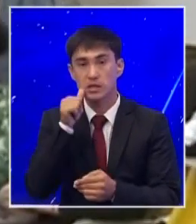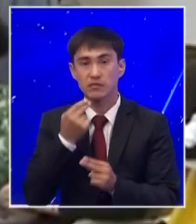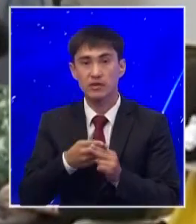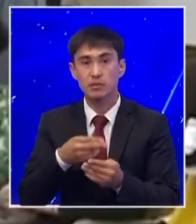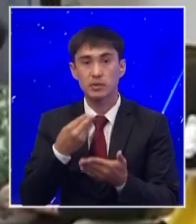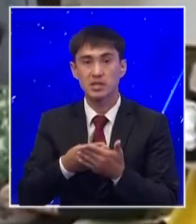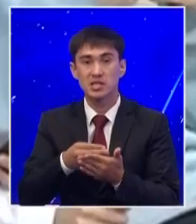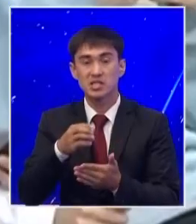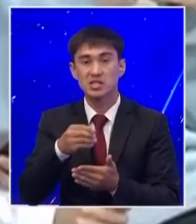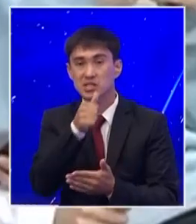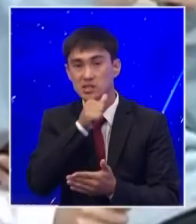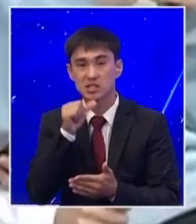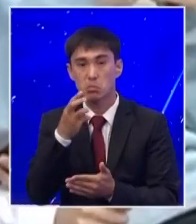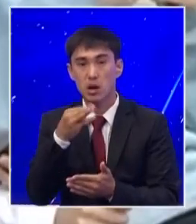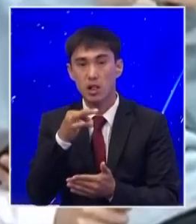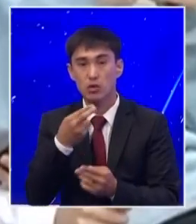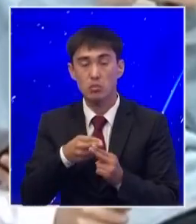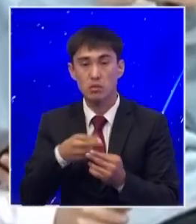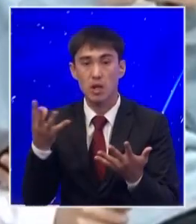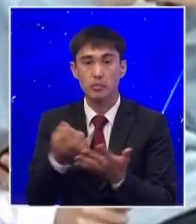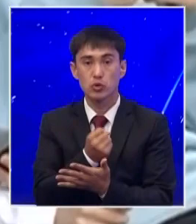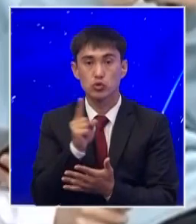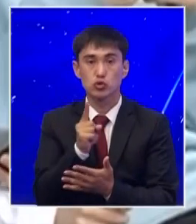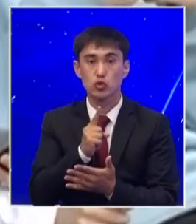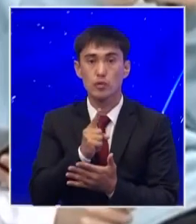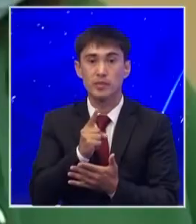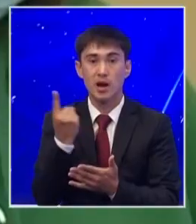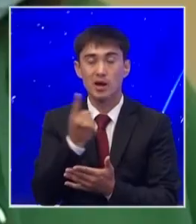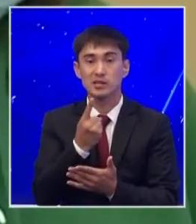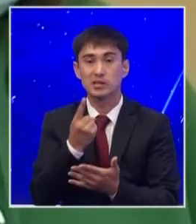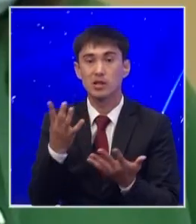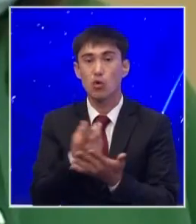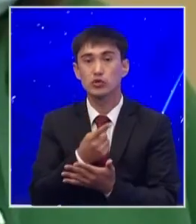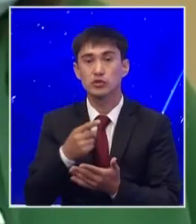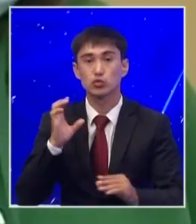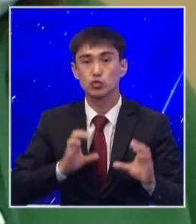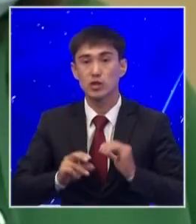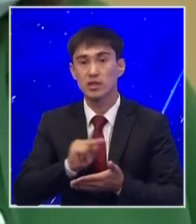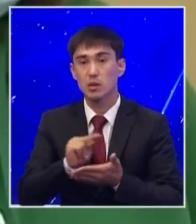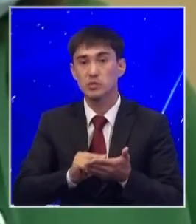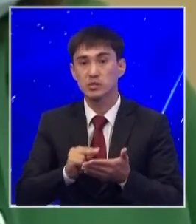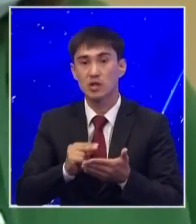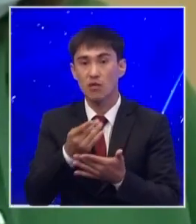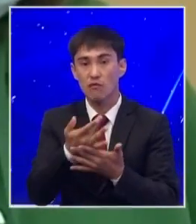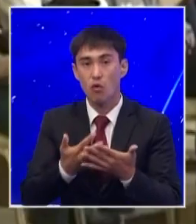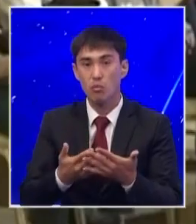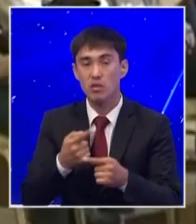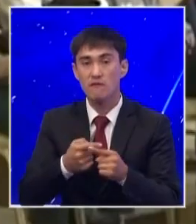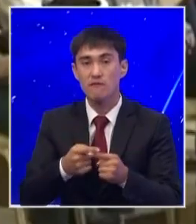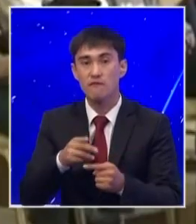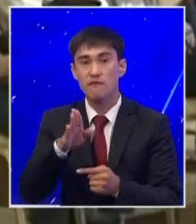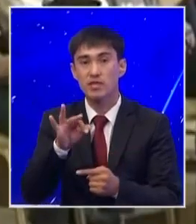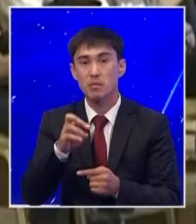этом предмете шпаргалки. Кроме того, было обнаружено, что один находчивый абитуриент написал формулы на витаминках,